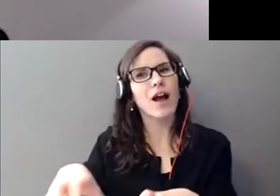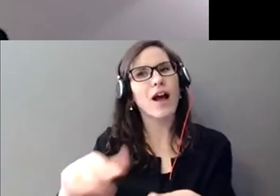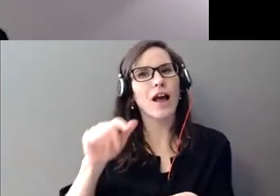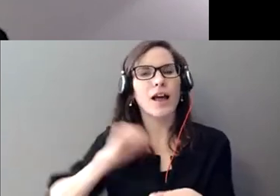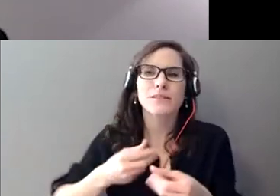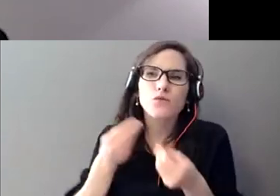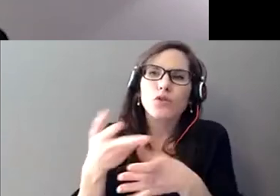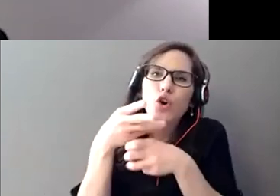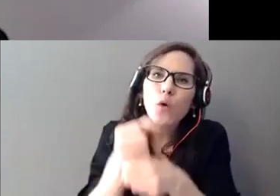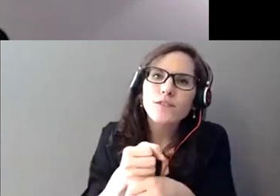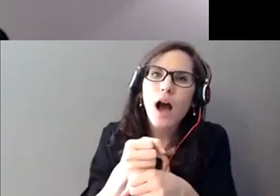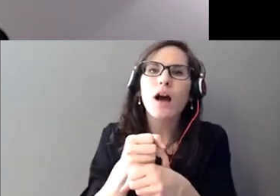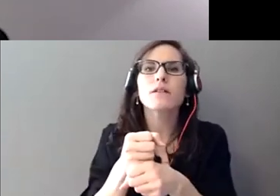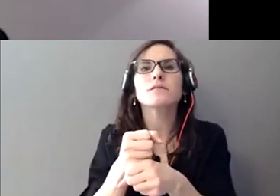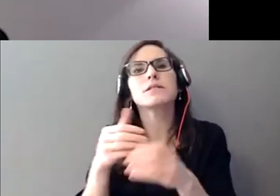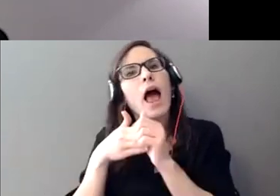'accompagner